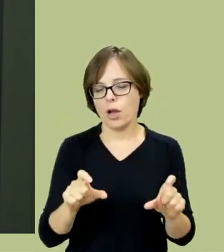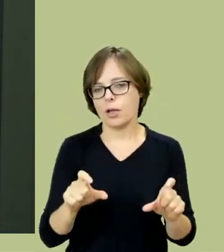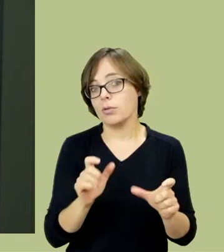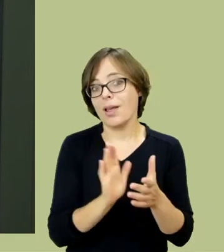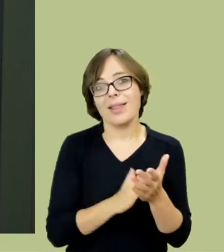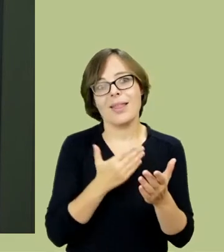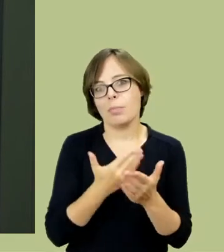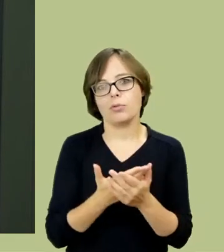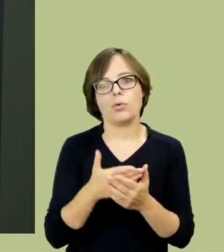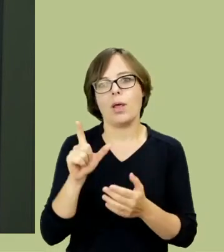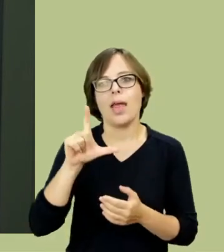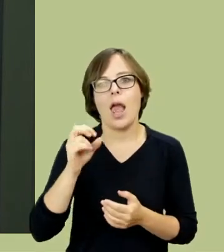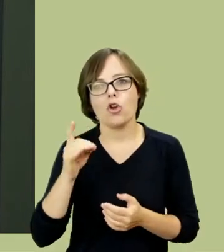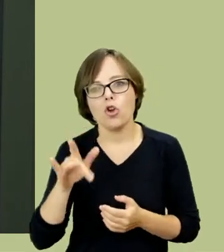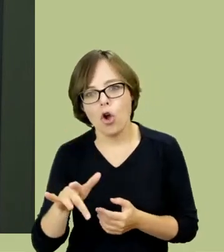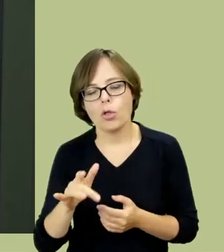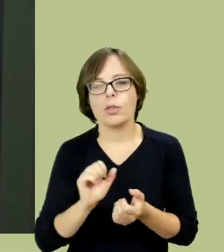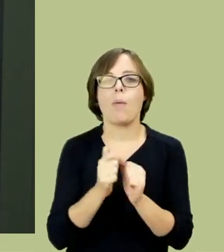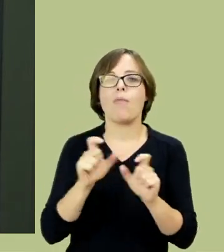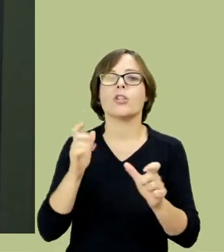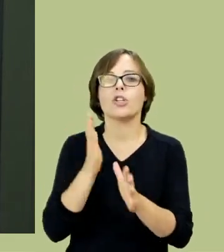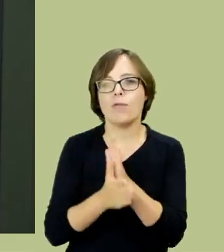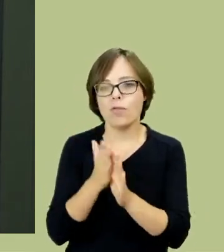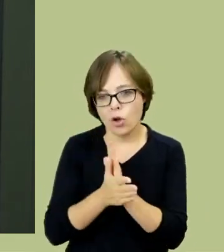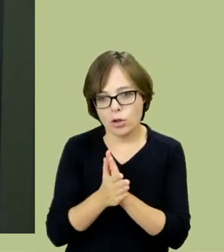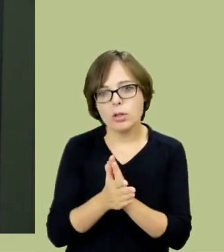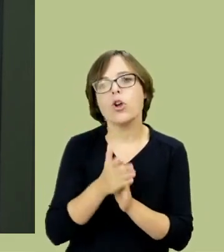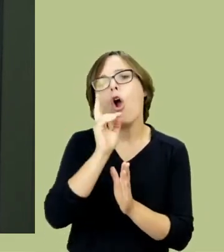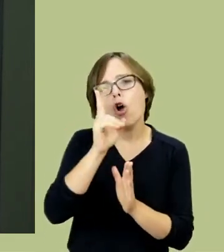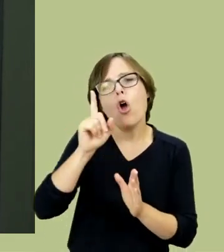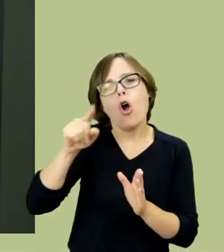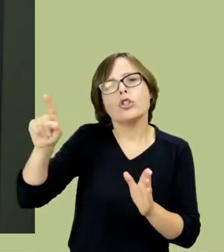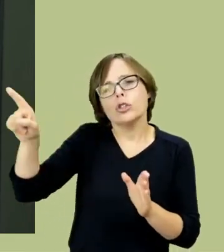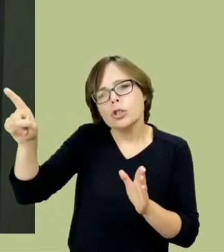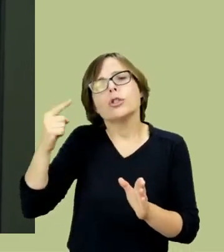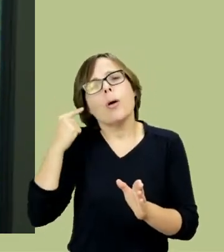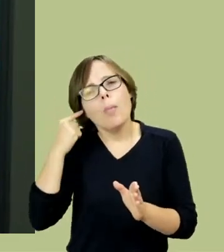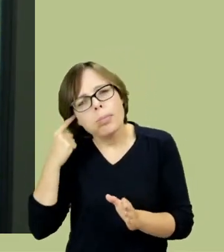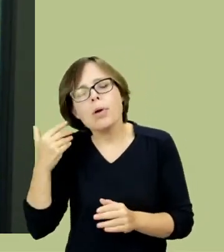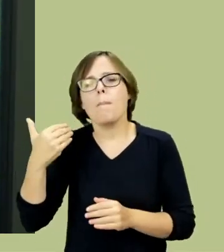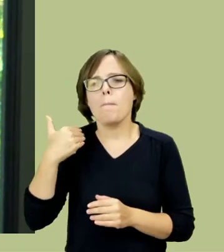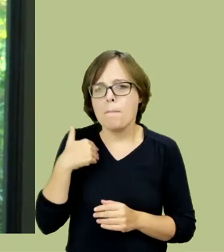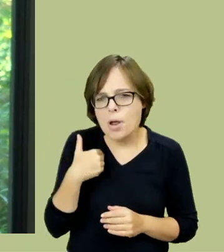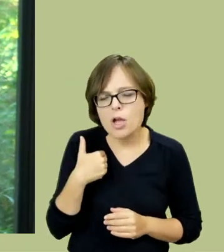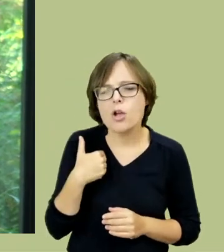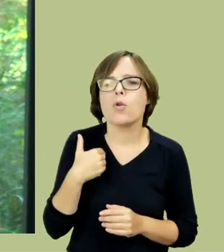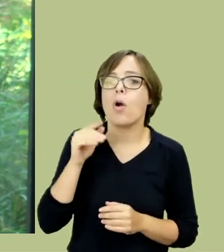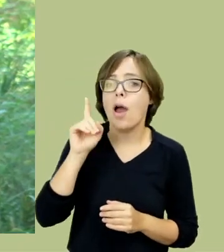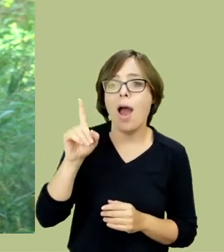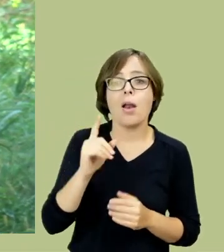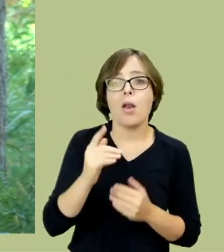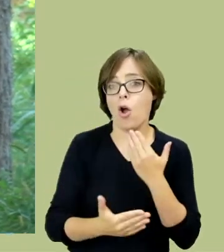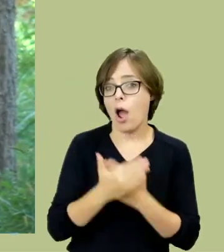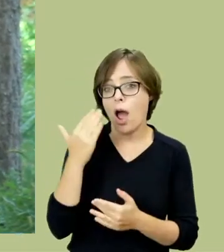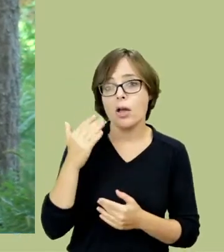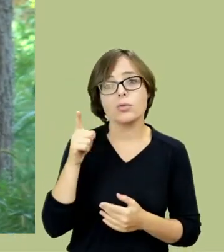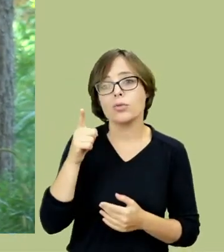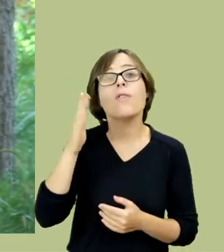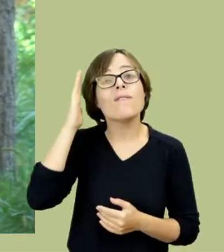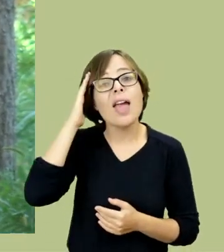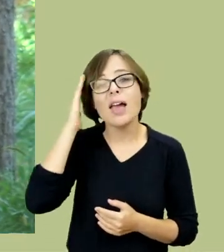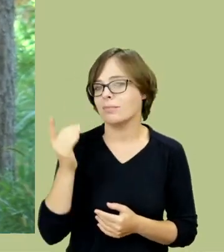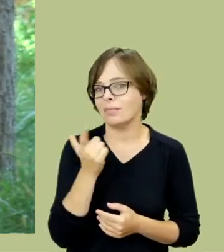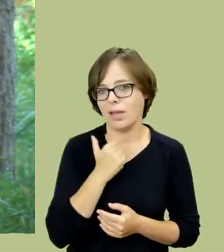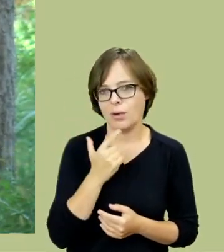chociażby w czasie Legionów czy wojny, owszem, kto nie kto wiedział, ale tak naprawdę wiedza ta okazała się dość skromna. Wówczas